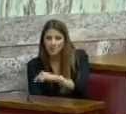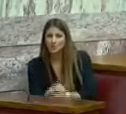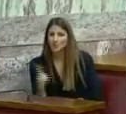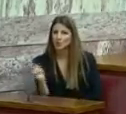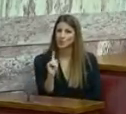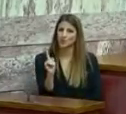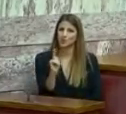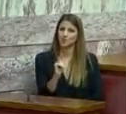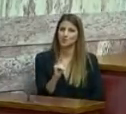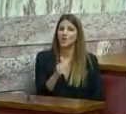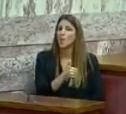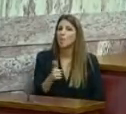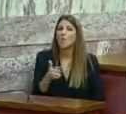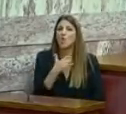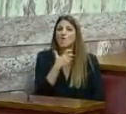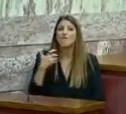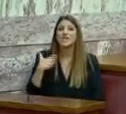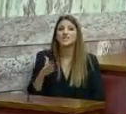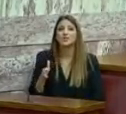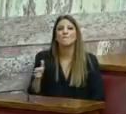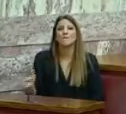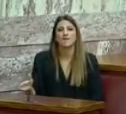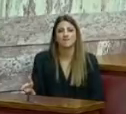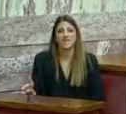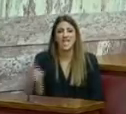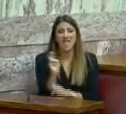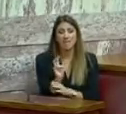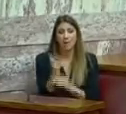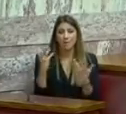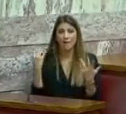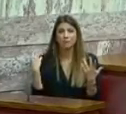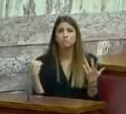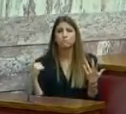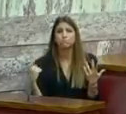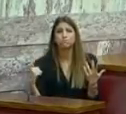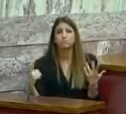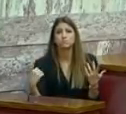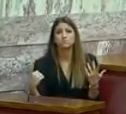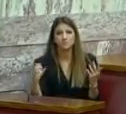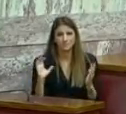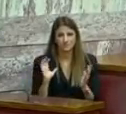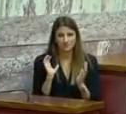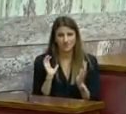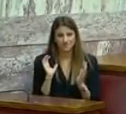Βουλή συζητάει την πρόταση για το αν είναι αρμόδια ή αναρμόδια.